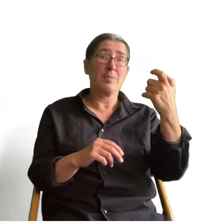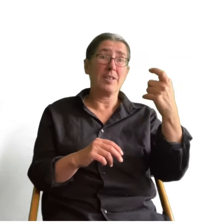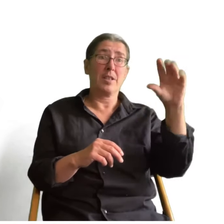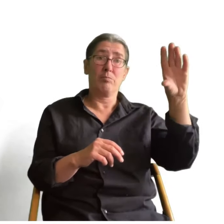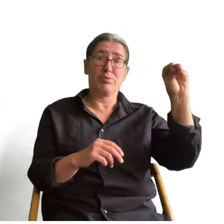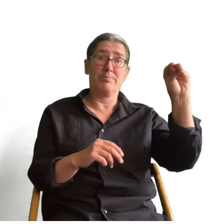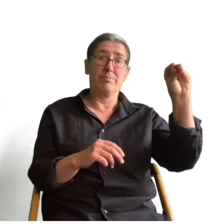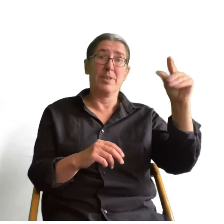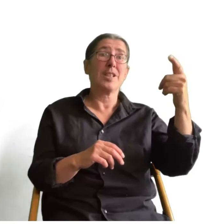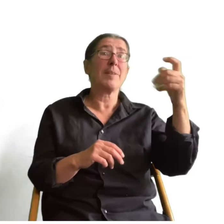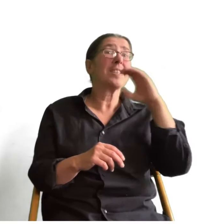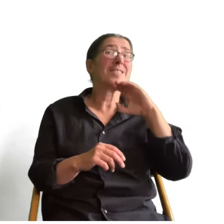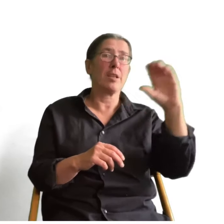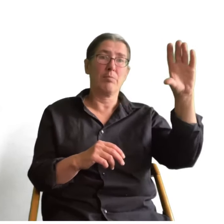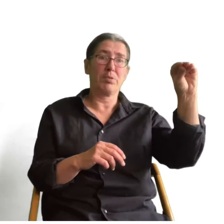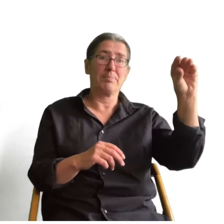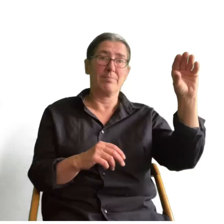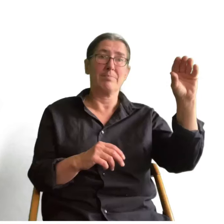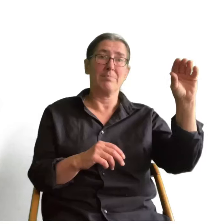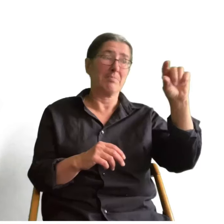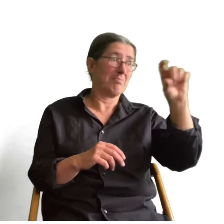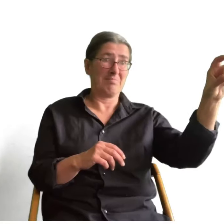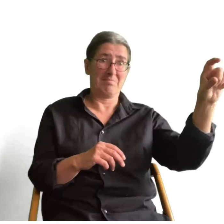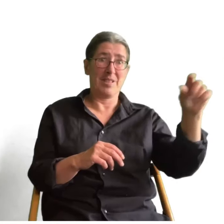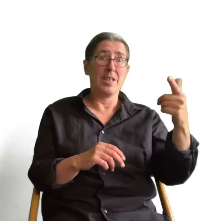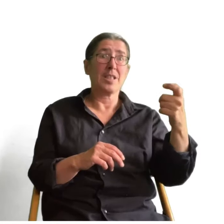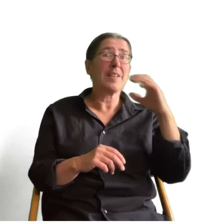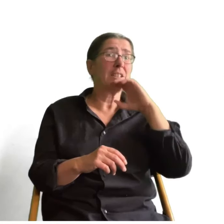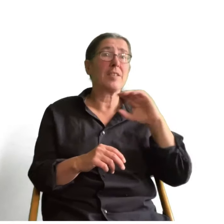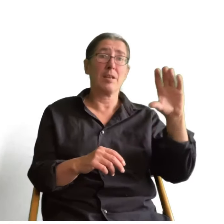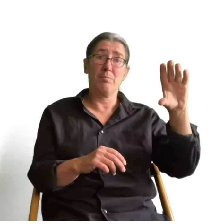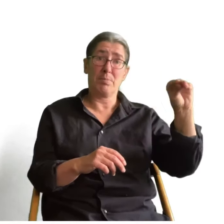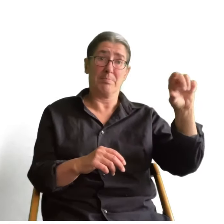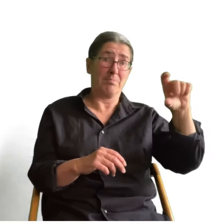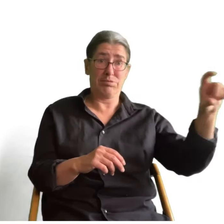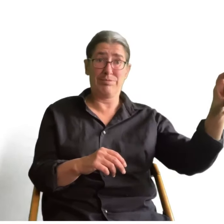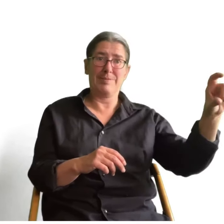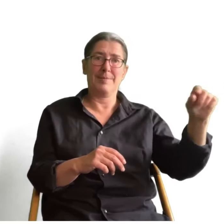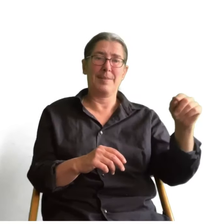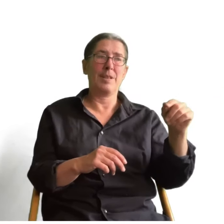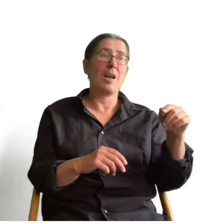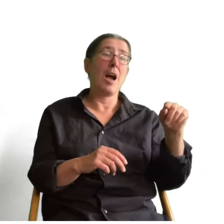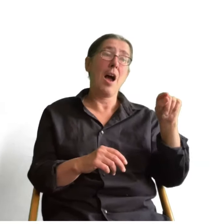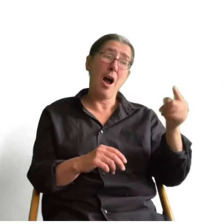zusammenfasse, das sind 20 Cent, das sind auch 20